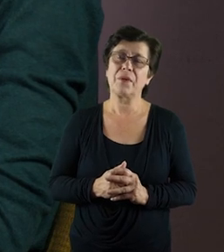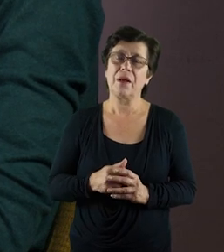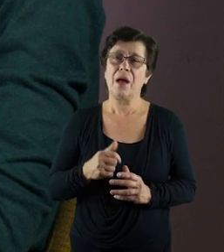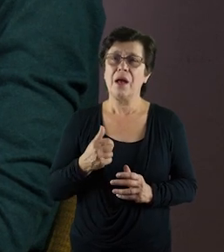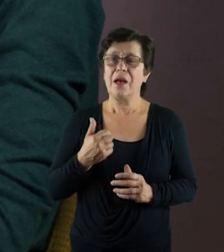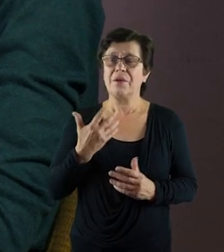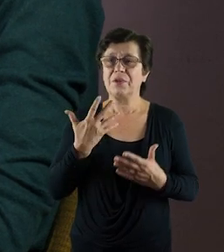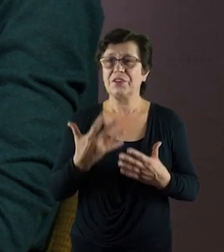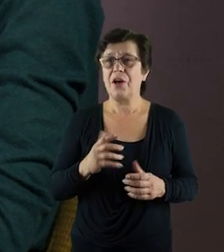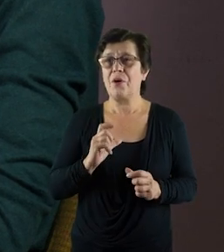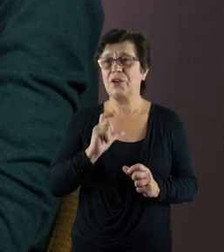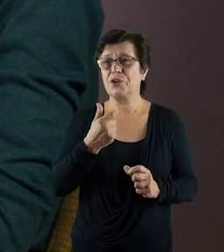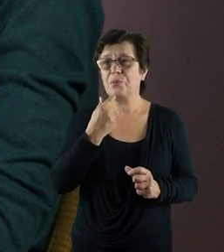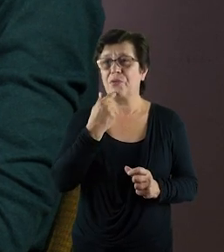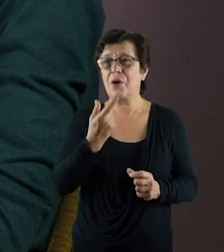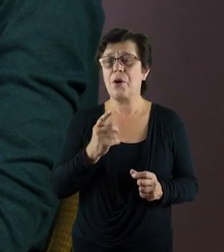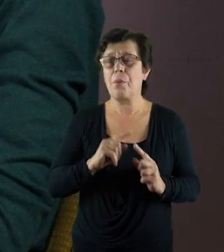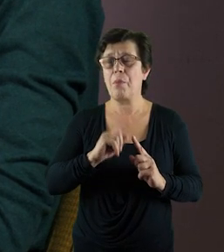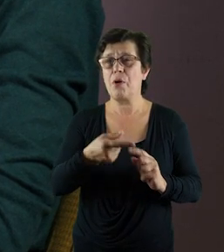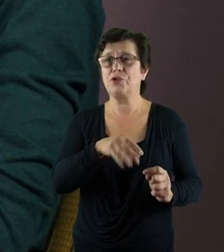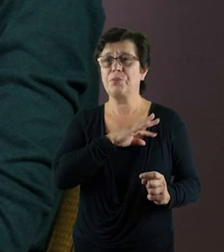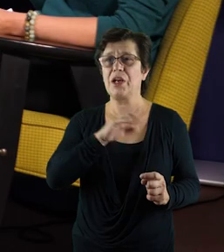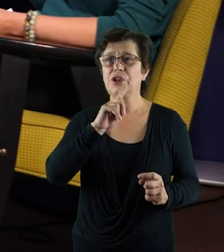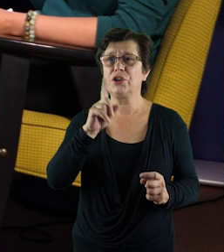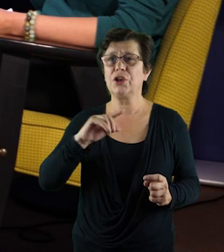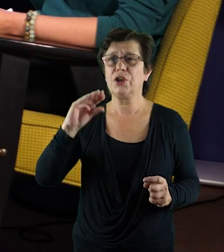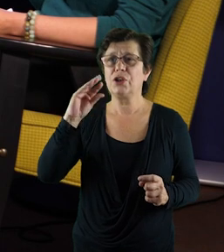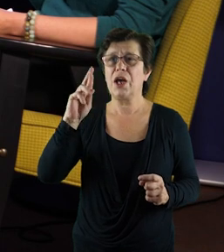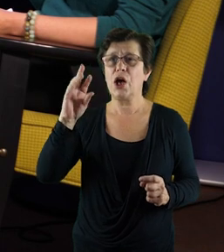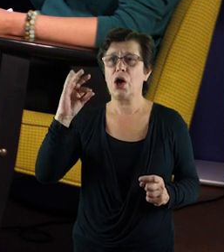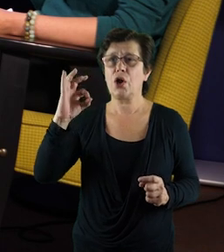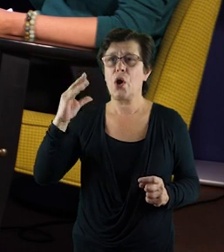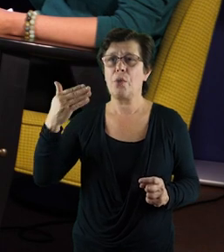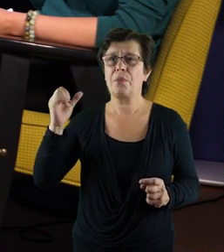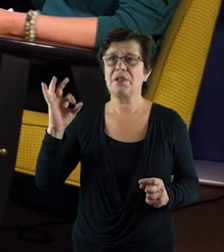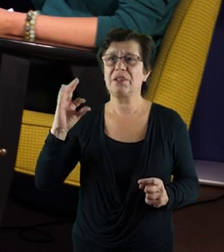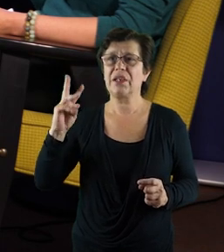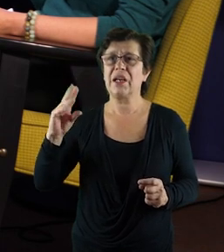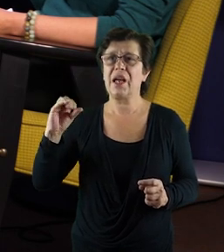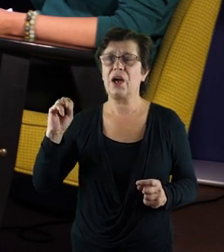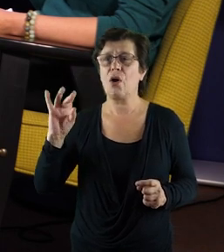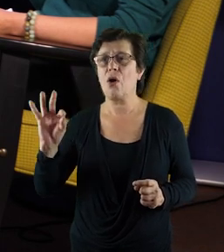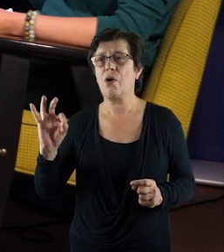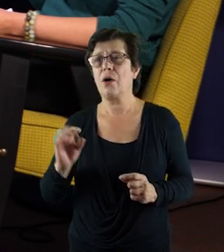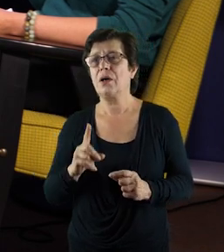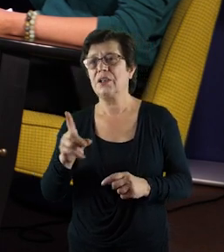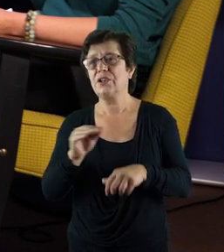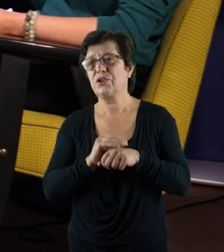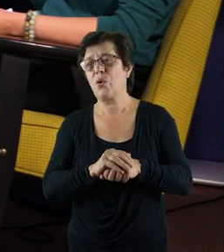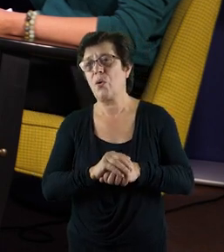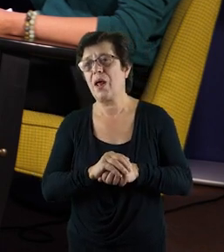taka anegdota jeszcze była po śmierci Żeromskiego i Reymonta, jak rozmawiał właśnie ze swoim przyjacielem z